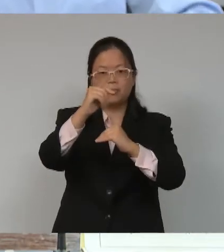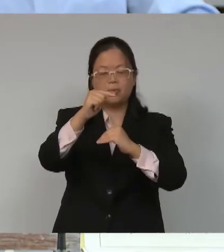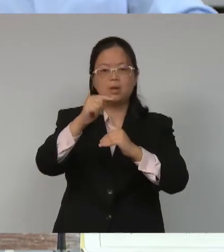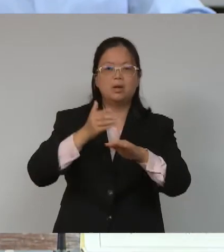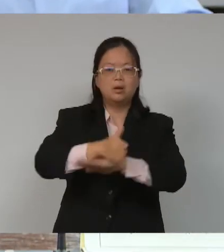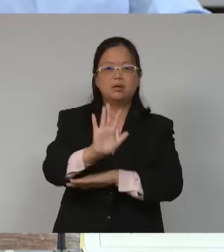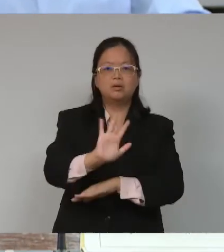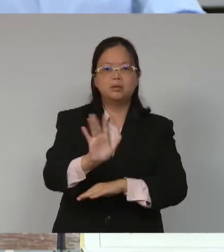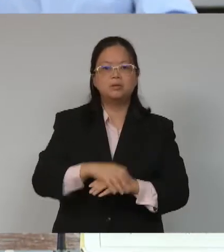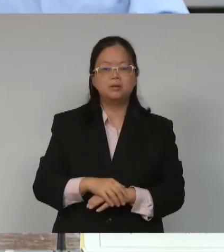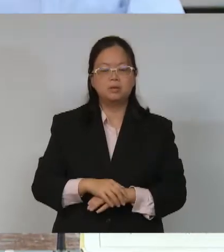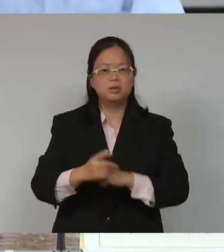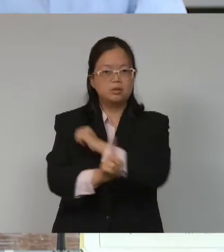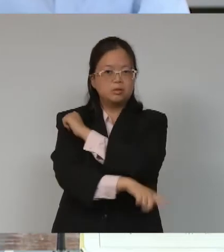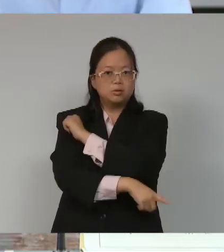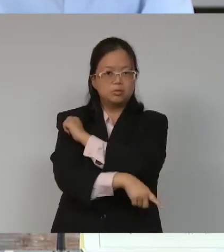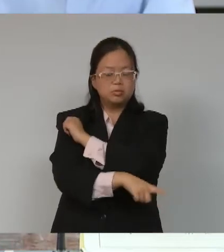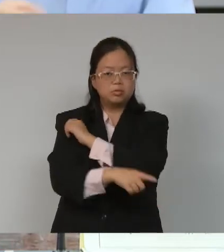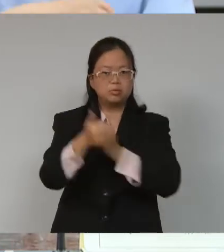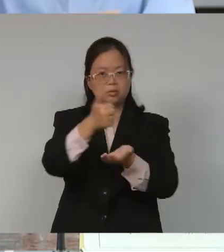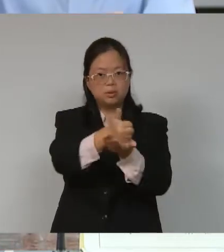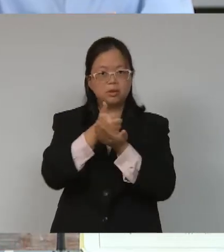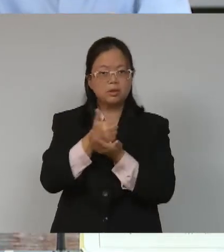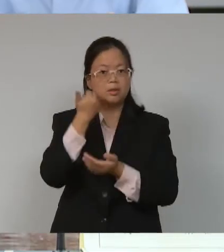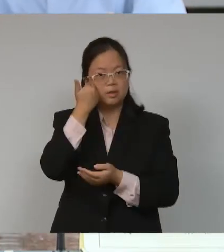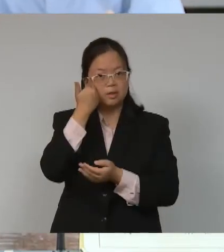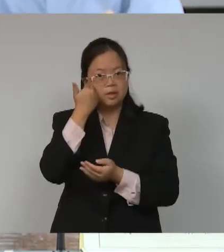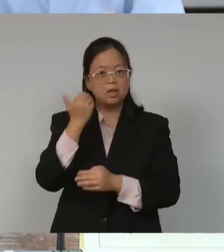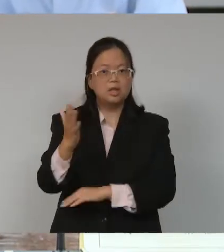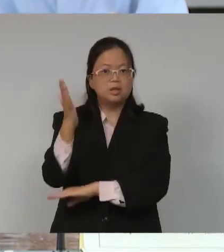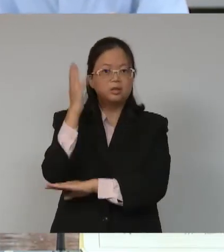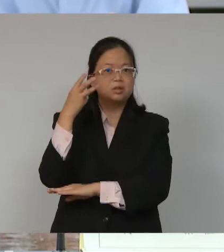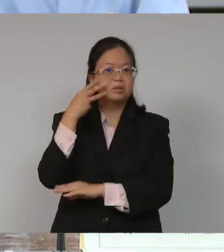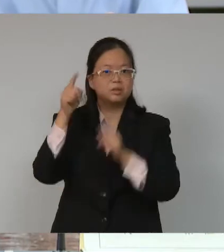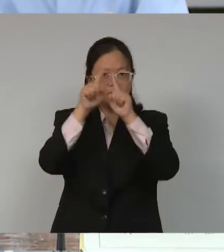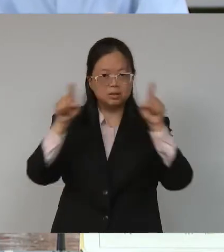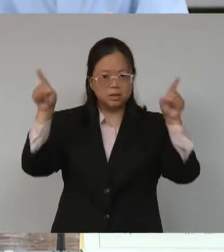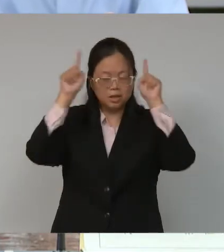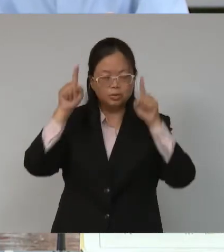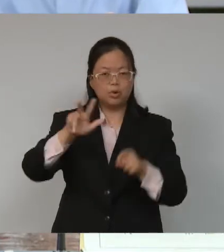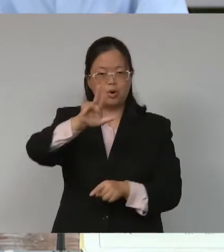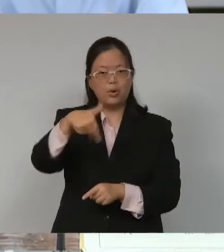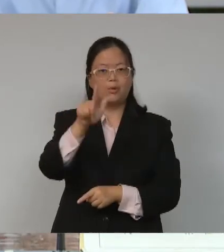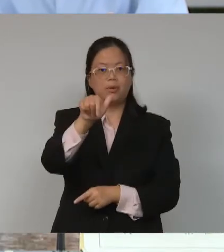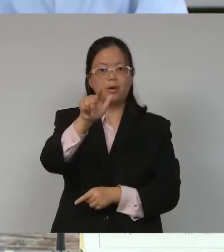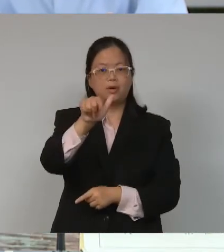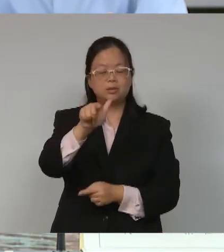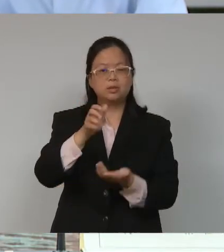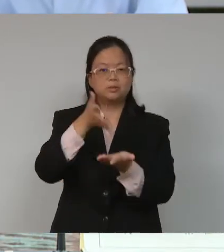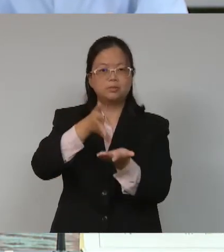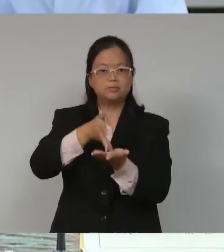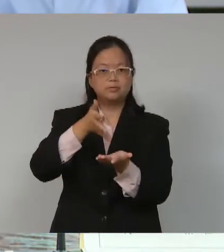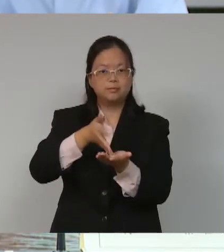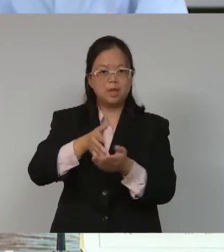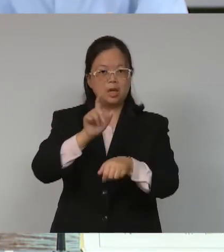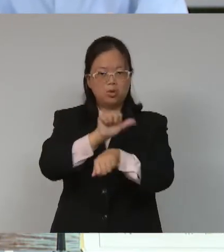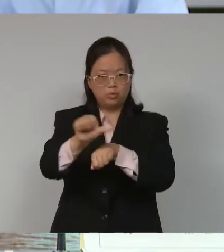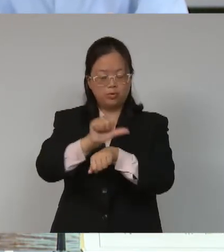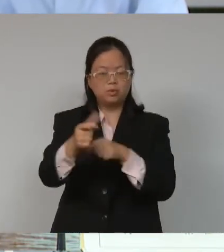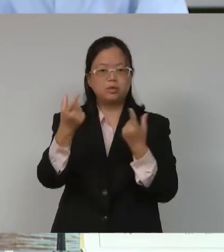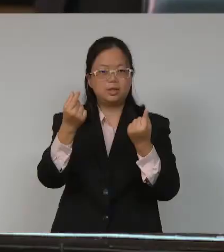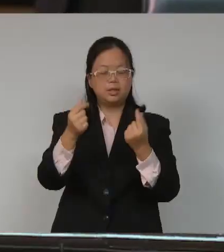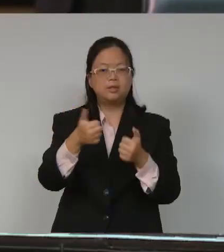。那最后我们请到政大法学院的刘中东老师发言，也是5分钟，谢